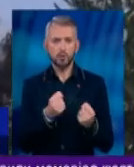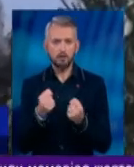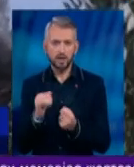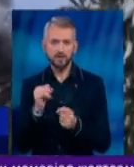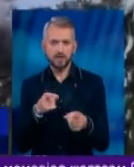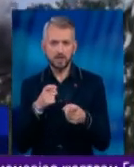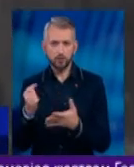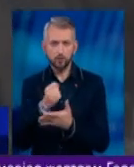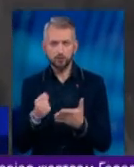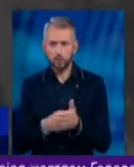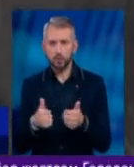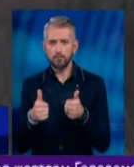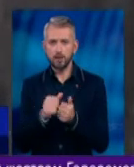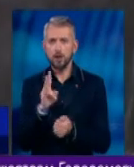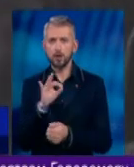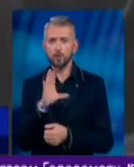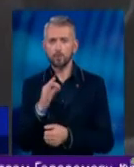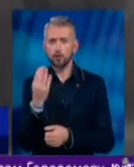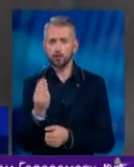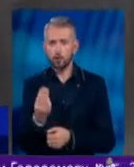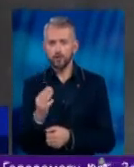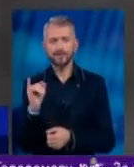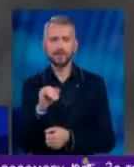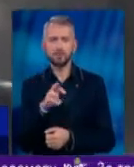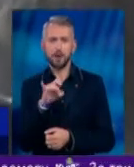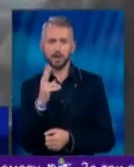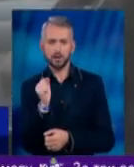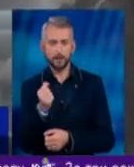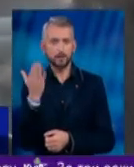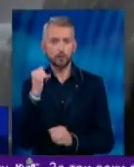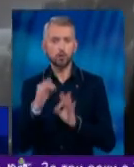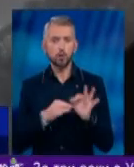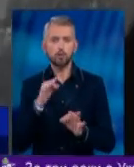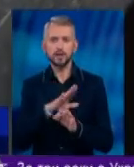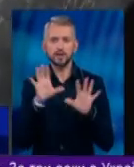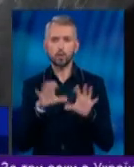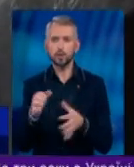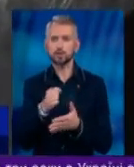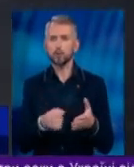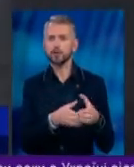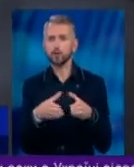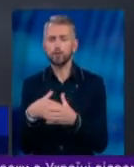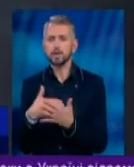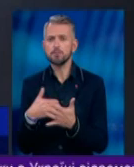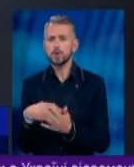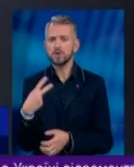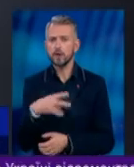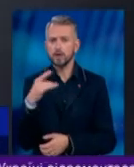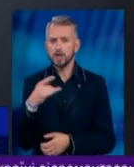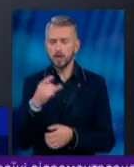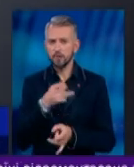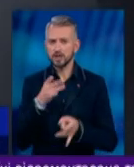та стрілецької зброї у районі Новотроїцького та Мар'їнки. Минулої ж доби незаконні збройні формування майже 20